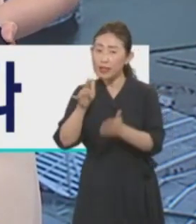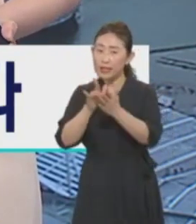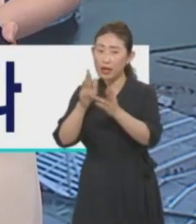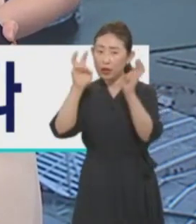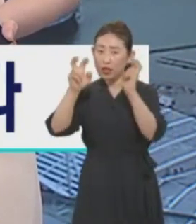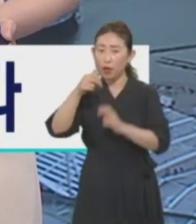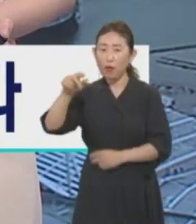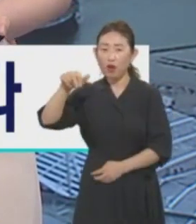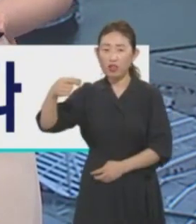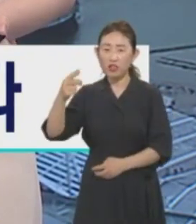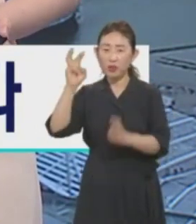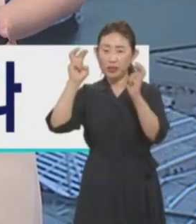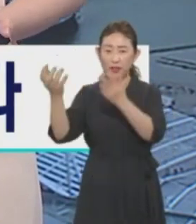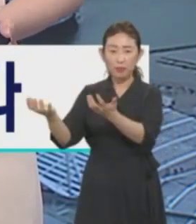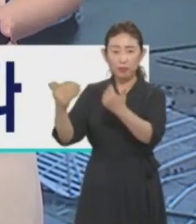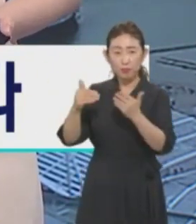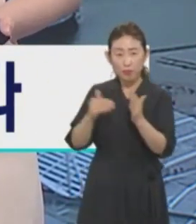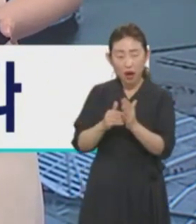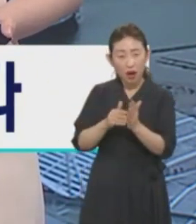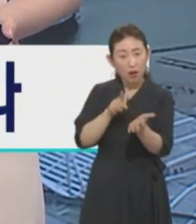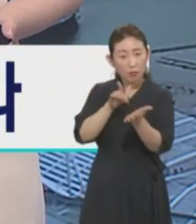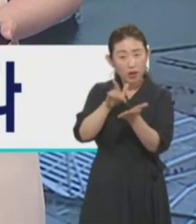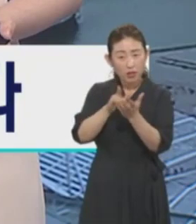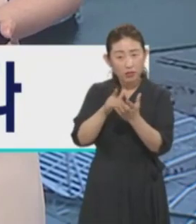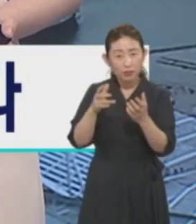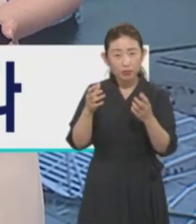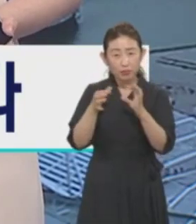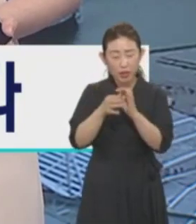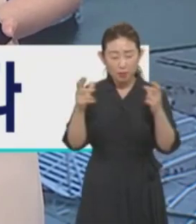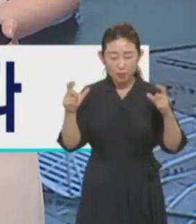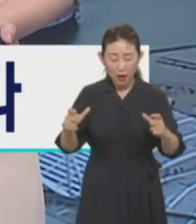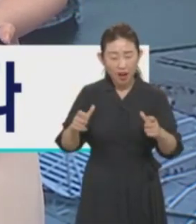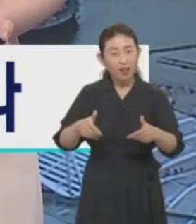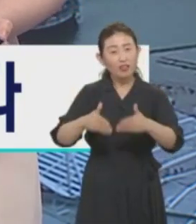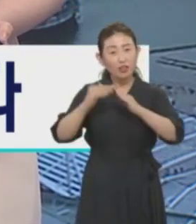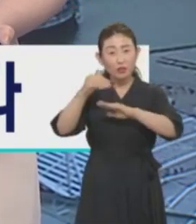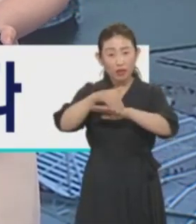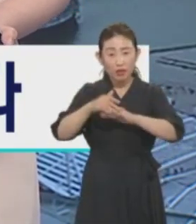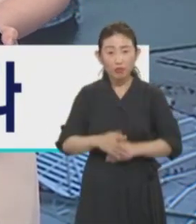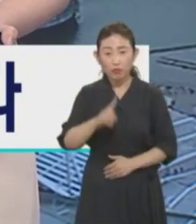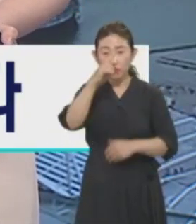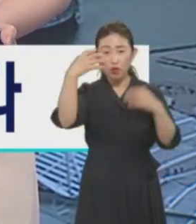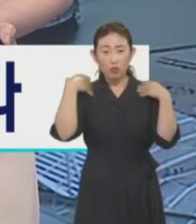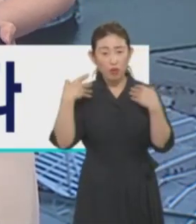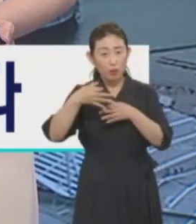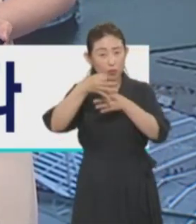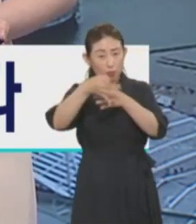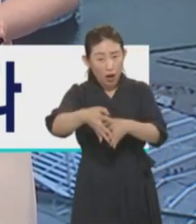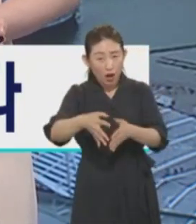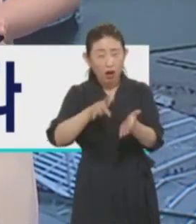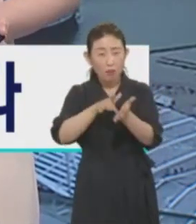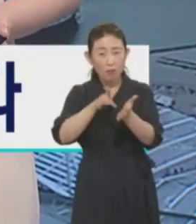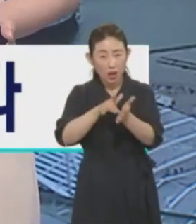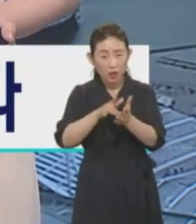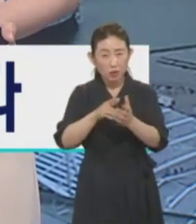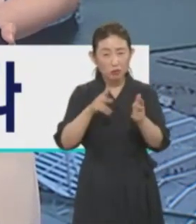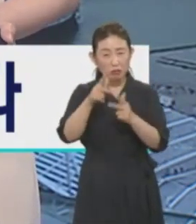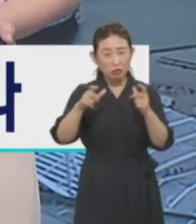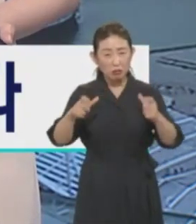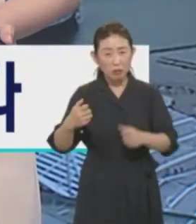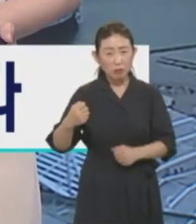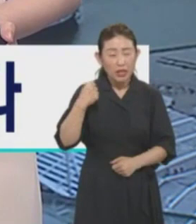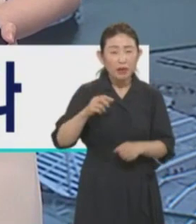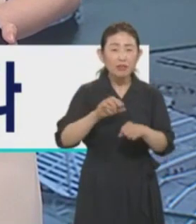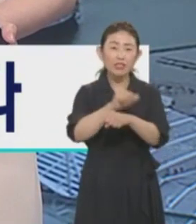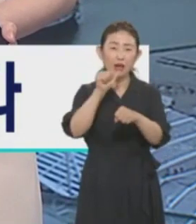기업인 머크사를 유치해 바이오 메디컬 혁신지구를 구상하고 있습니다. 정부 주도하에 바이오 산업 강국으로 부상한